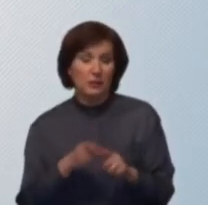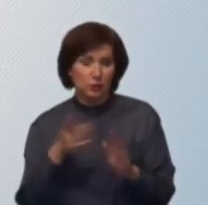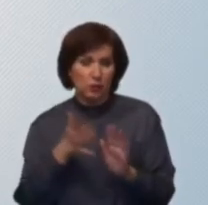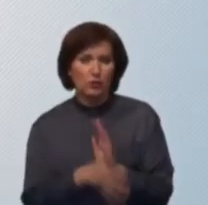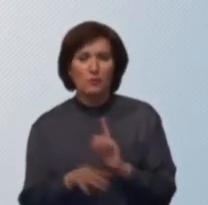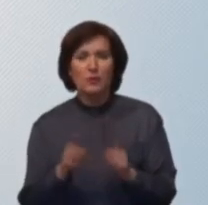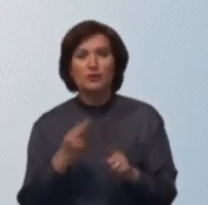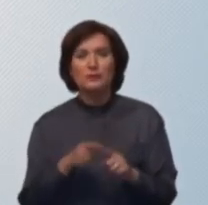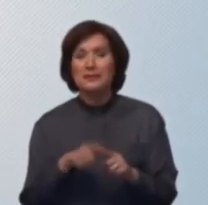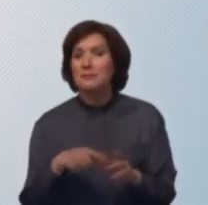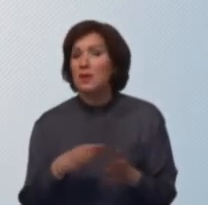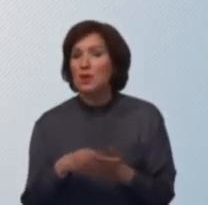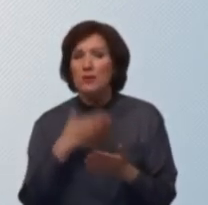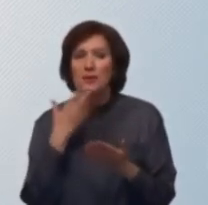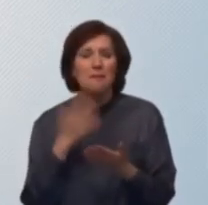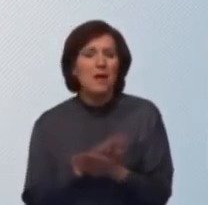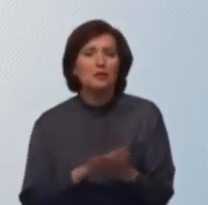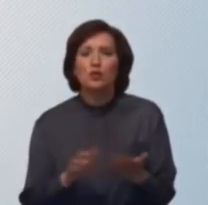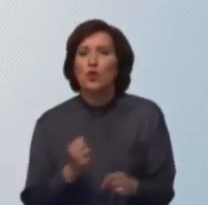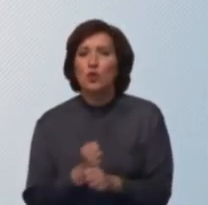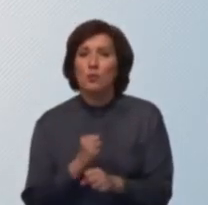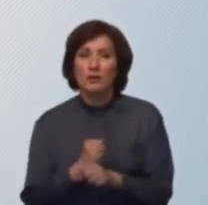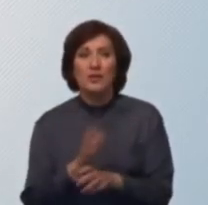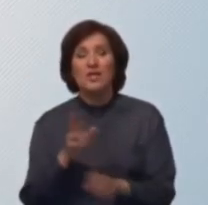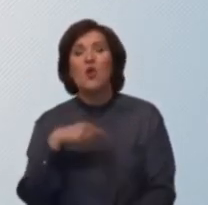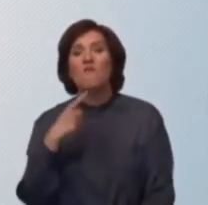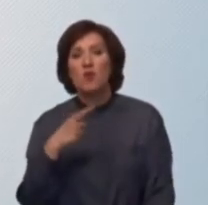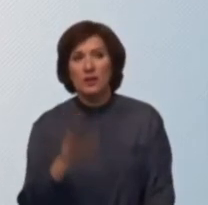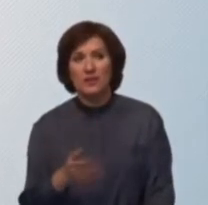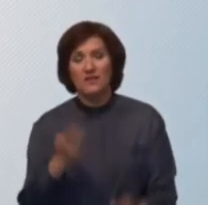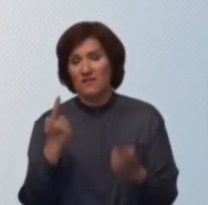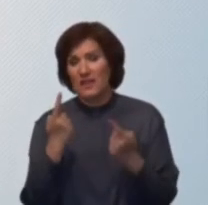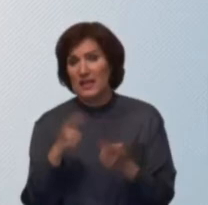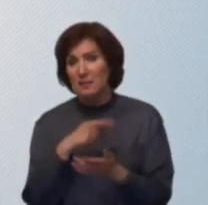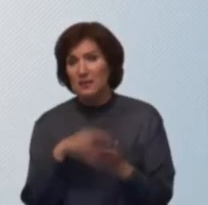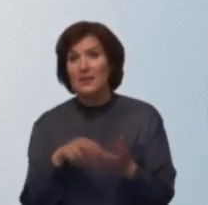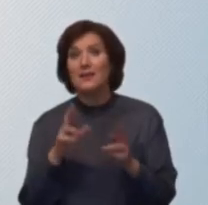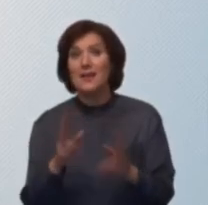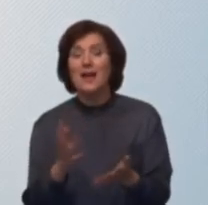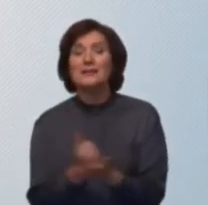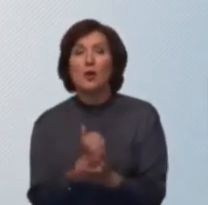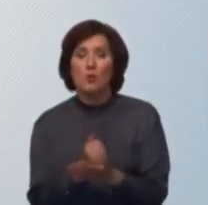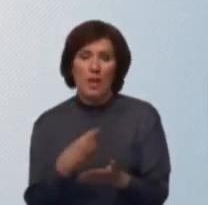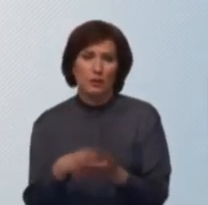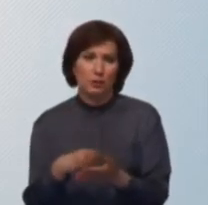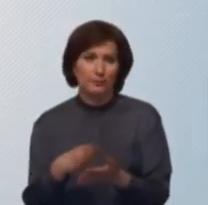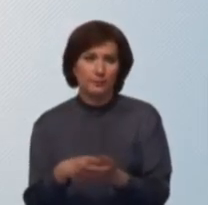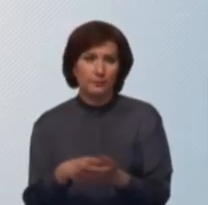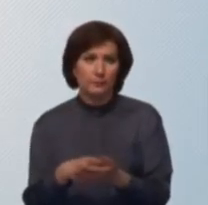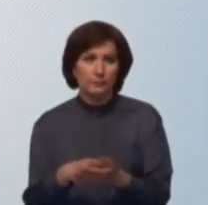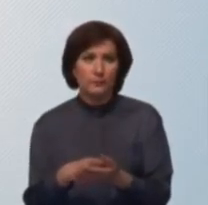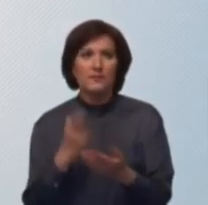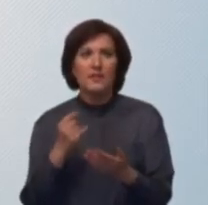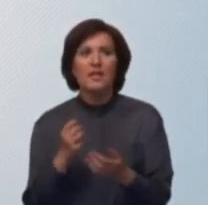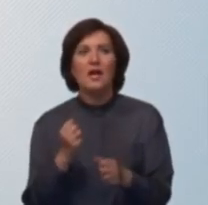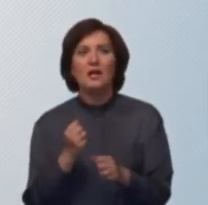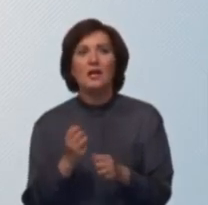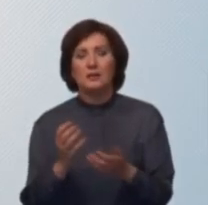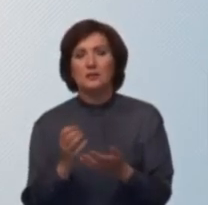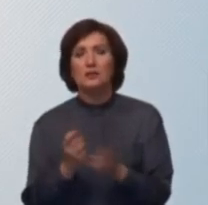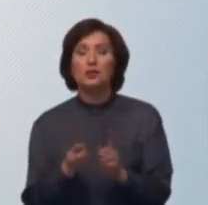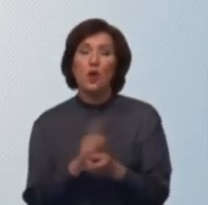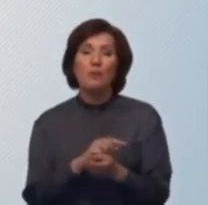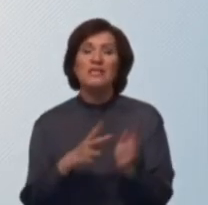зрозуміло, що з цими грошима нема чого робити і, в принципі, говорити. Велике питання, як заробляти гроші. гроші. У нас є як просто... зробити 700